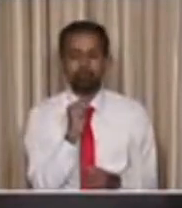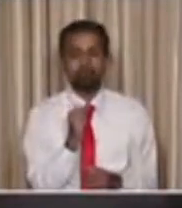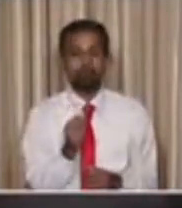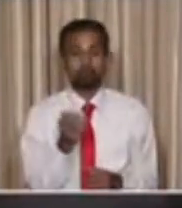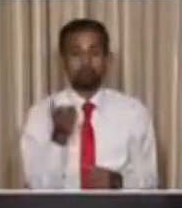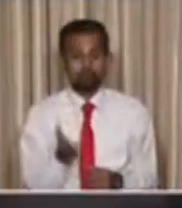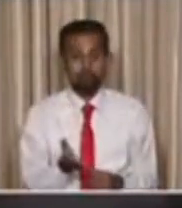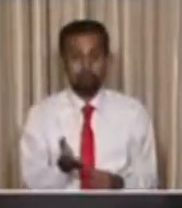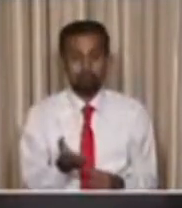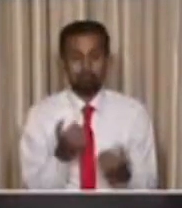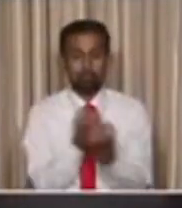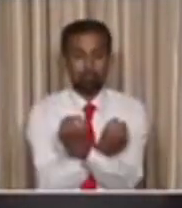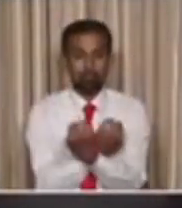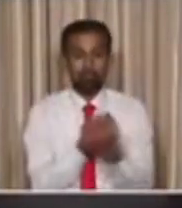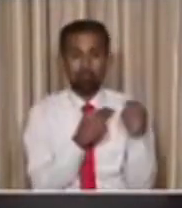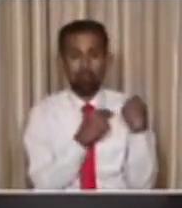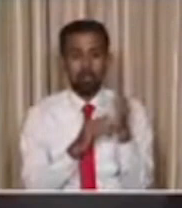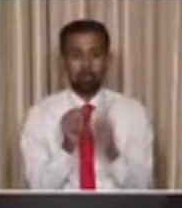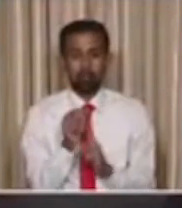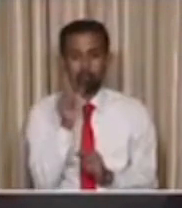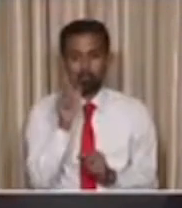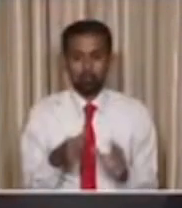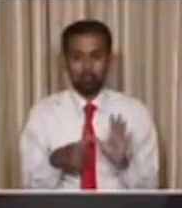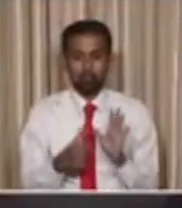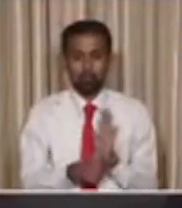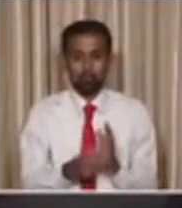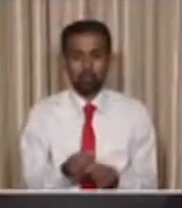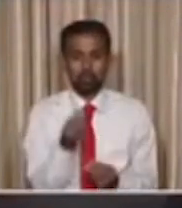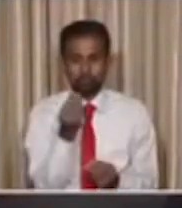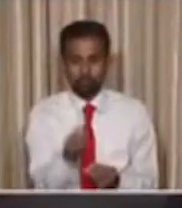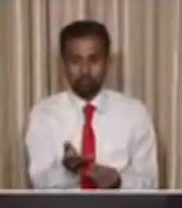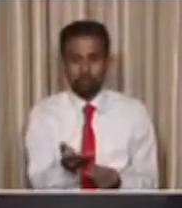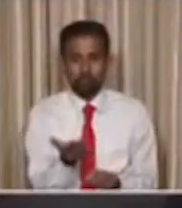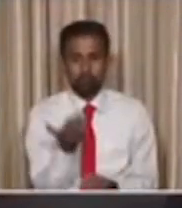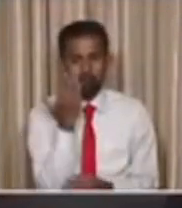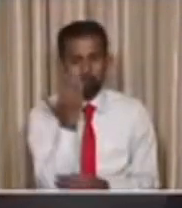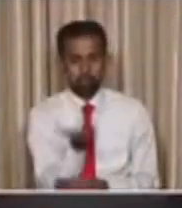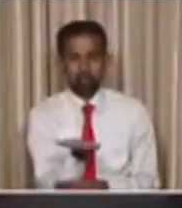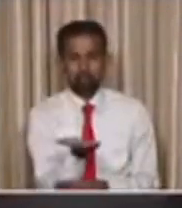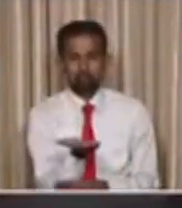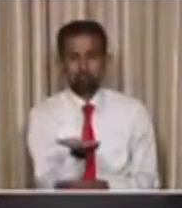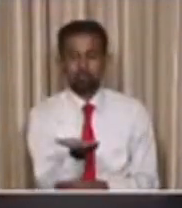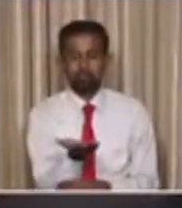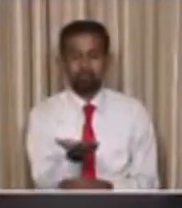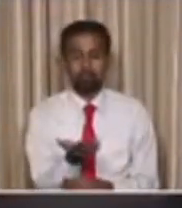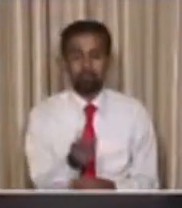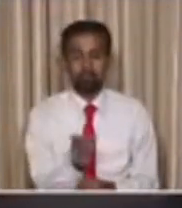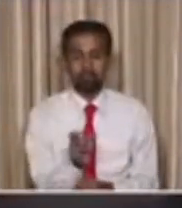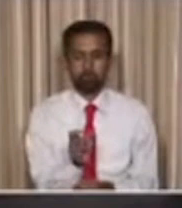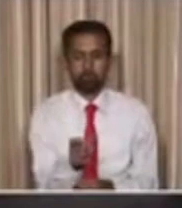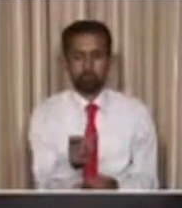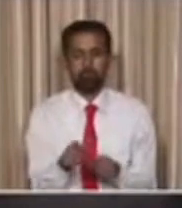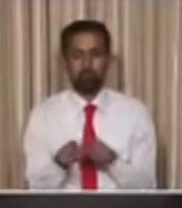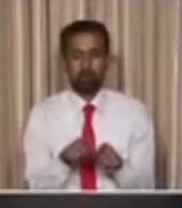මේ පොලිසිය බාර ඇමතිවරයා මේ පනත ගේන එකෙන්ම අපිට පේනවා මේ කරන්න හදන මර්ධනය.